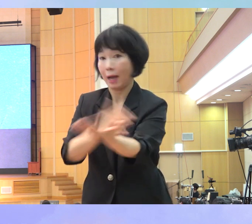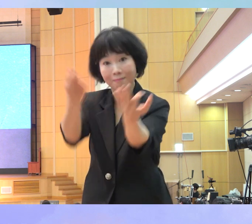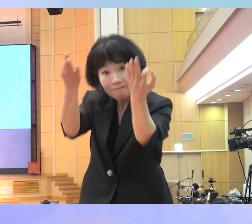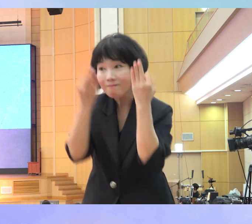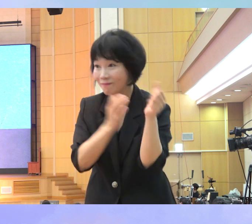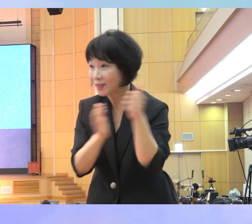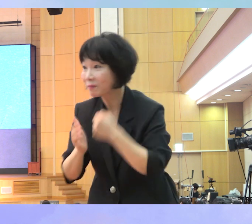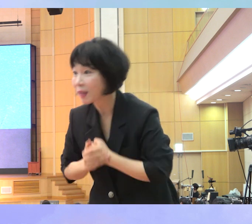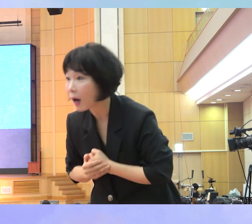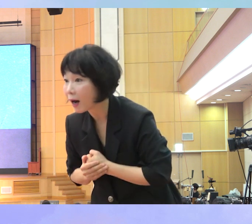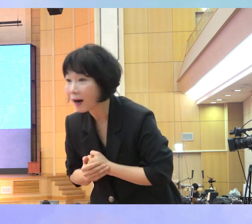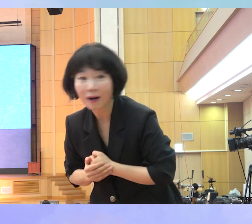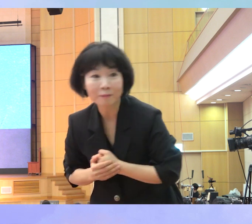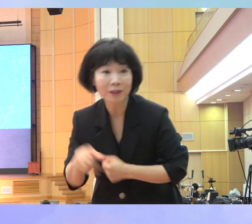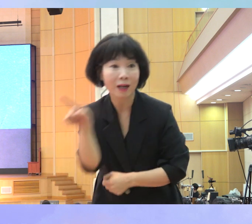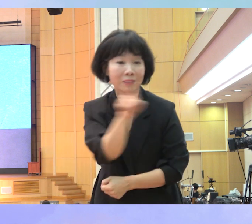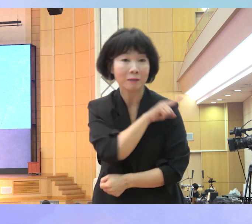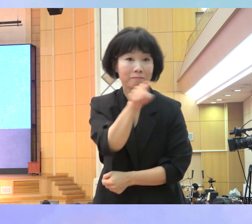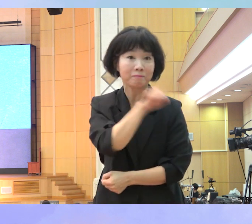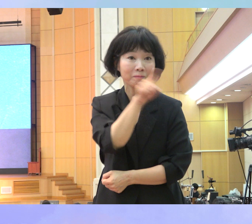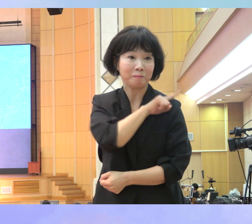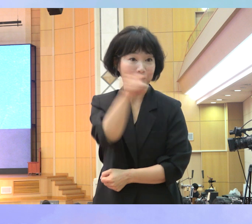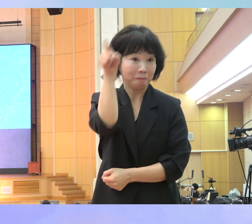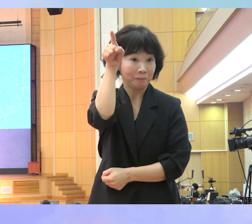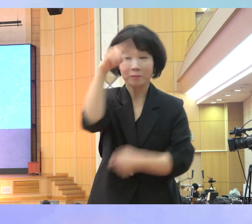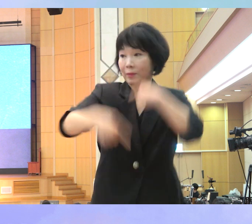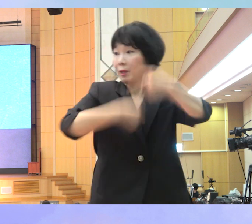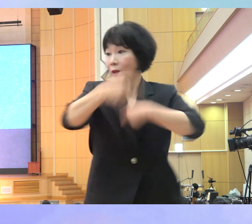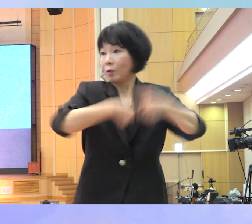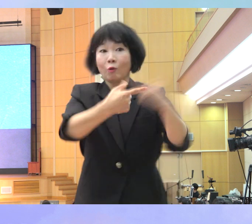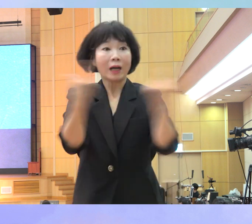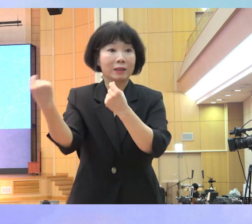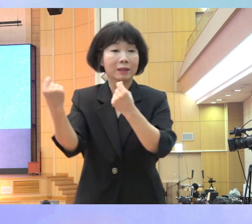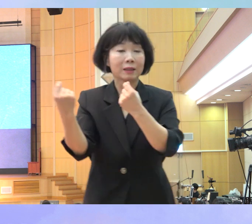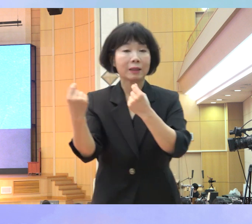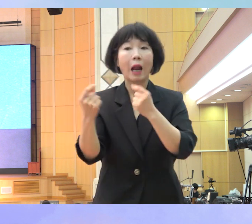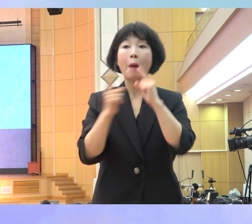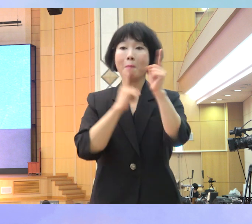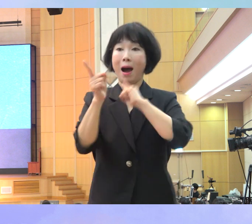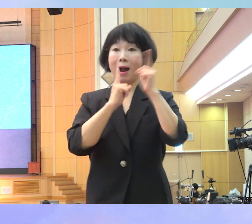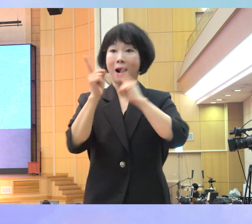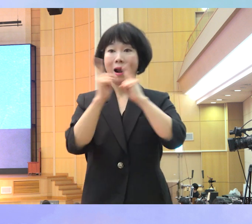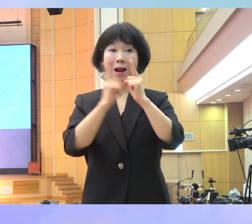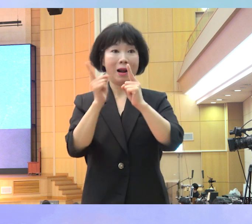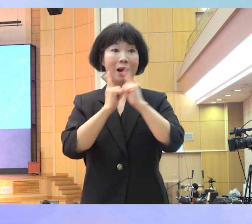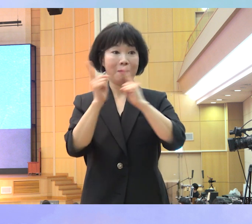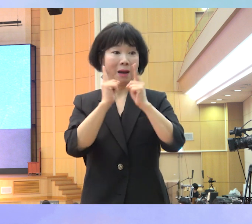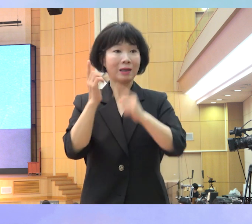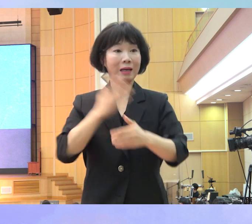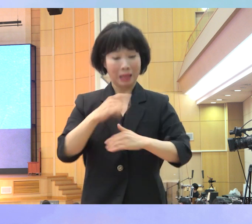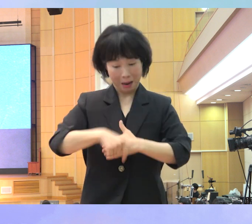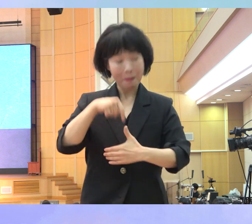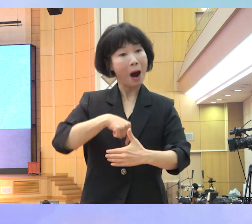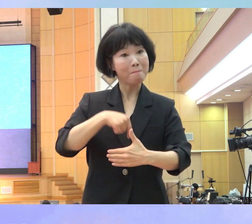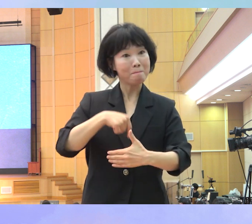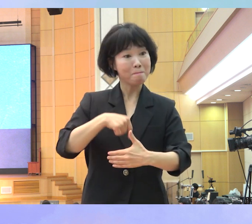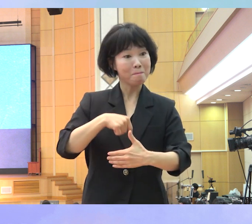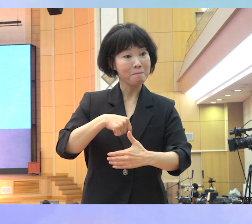하나예요. 첫 번째는 이겁니다. 따라하겠습니다. 말은 내